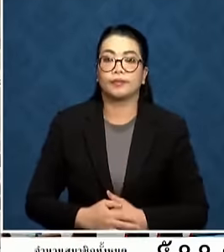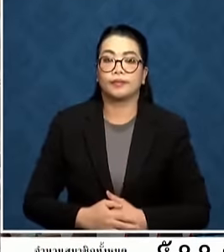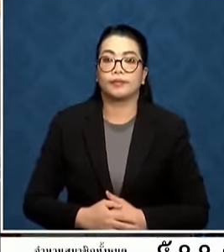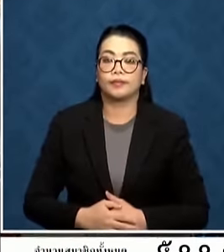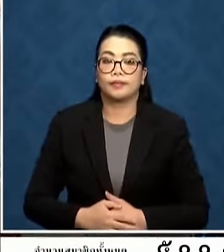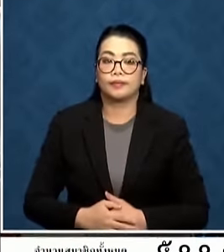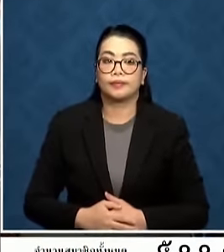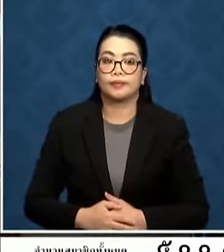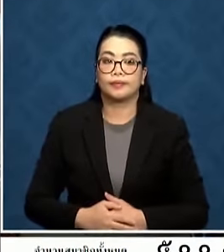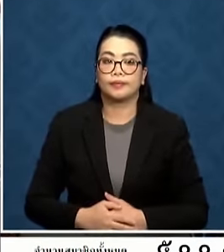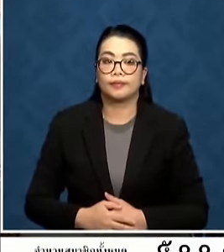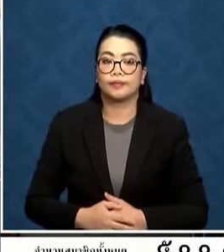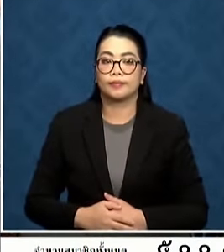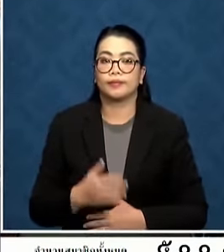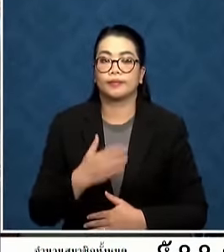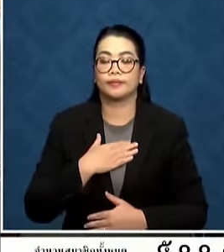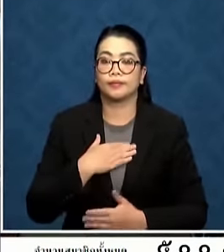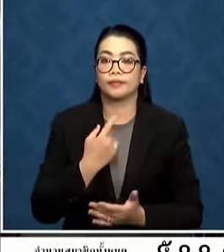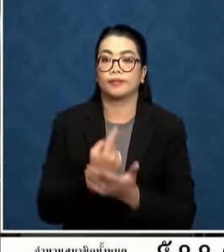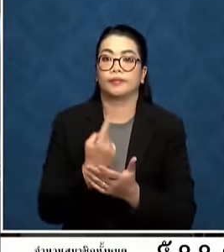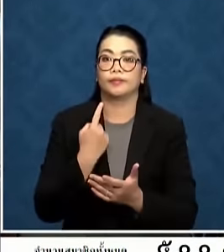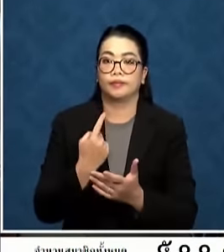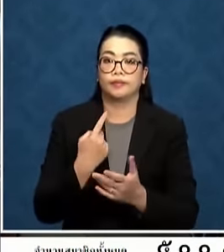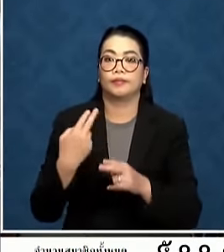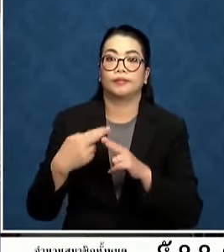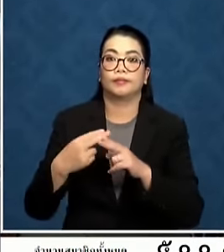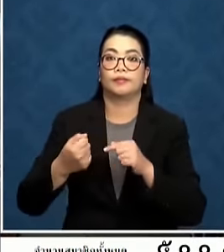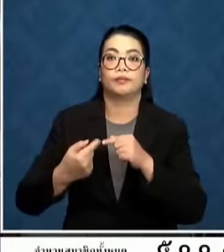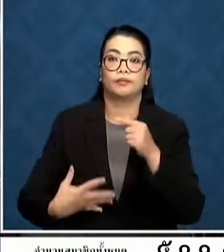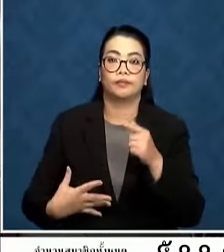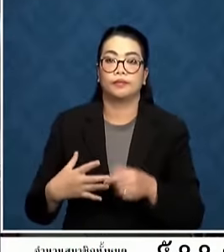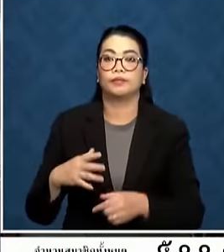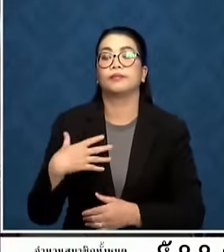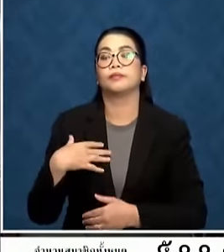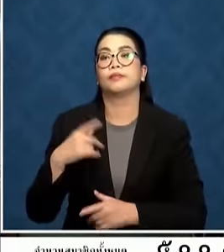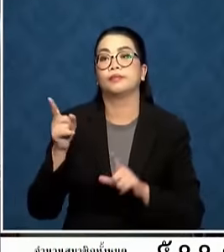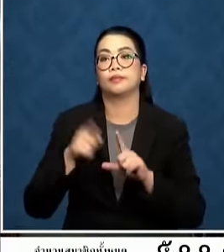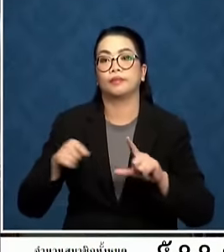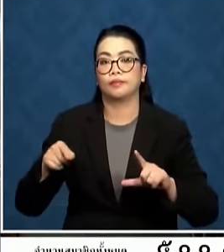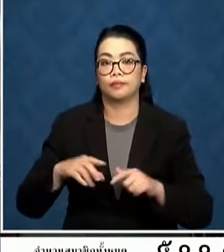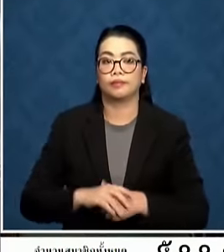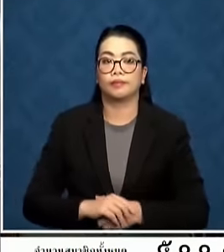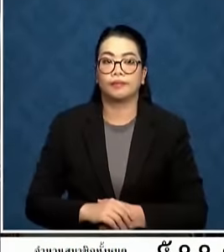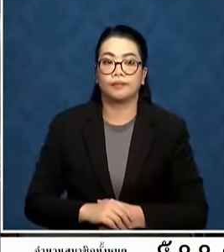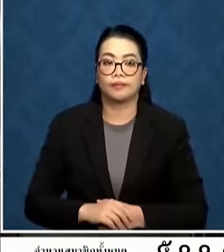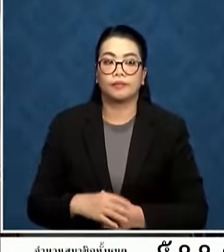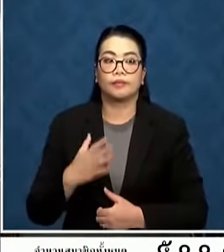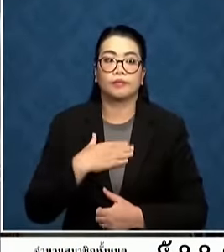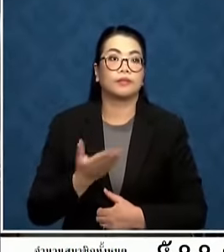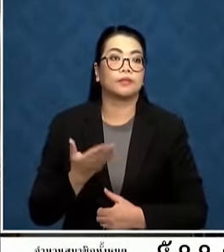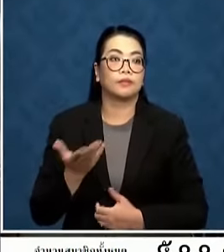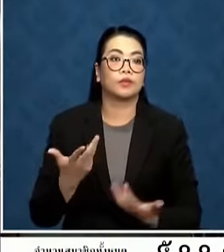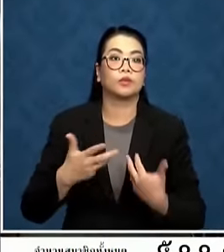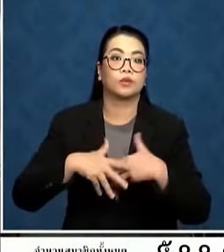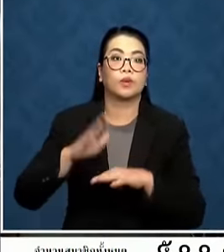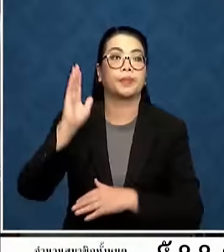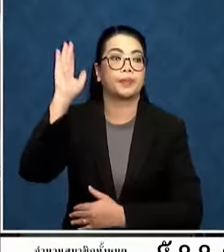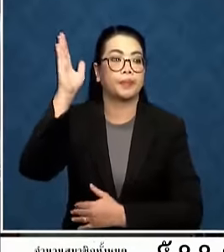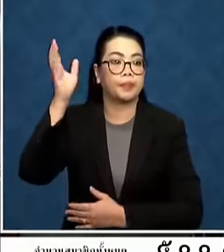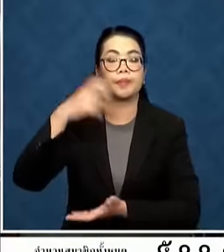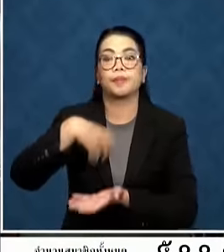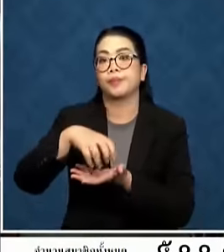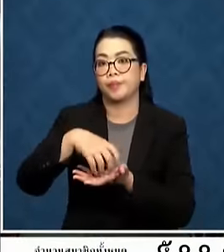ผมสิทธิพลวิบูลธนากุลผู้แทนราษฎรแบบบัญชีรายชื่อพรรคก้าวไกลวันนี้ผมขอมีส่วนร่วมในการอภิปรายร่าง